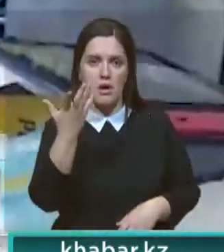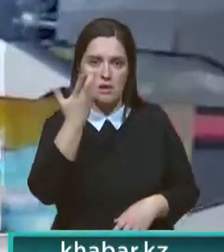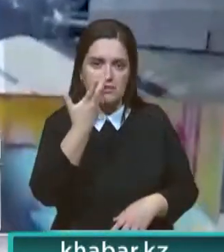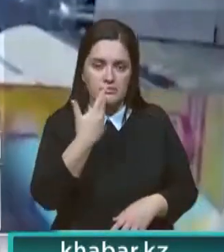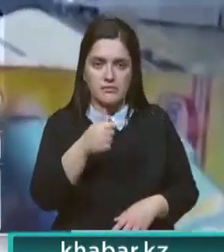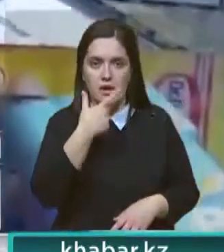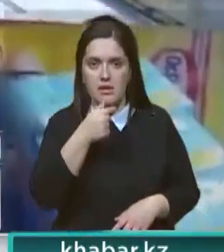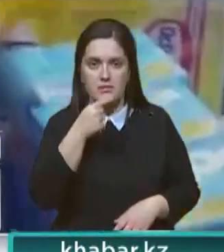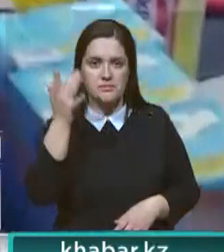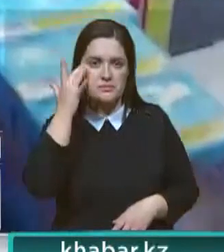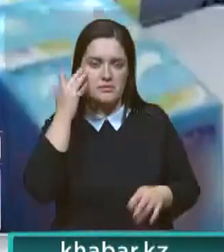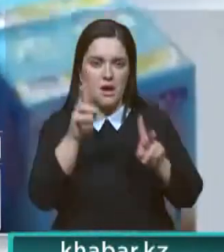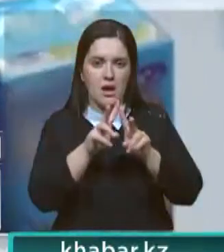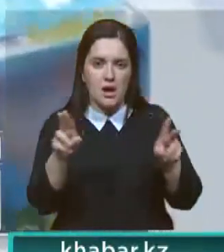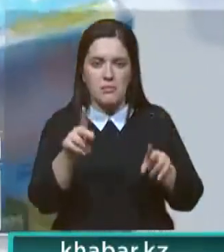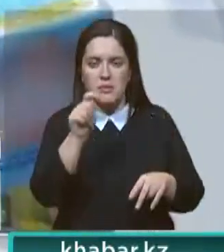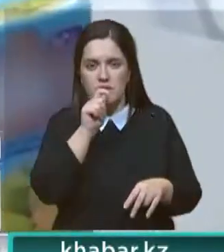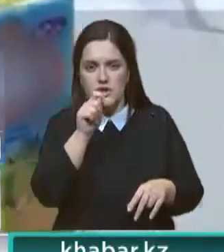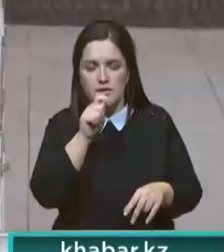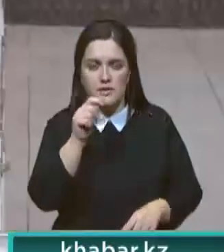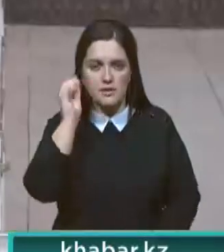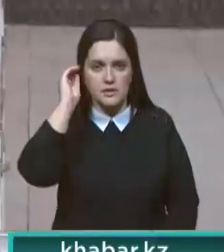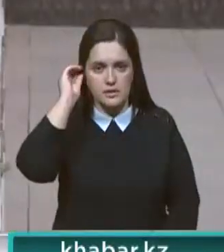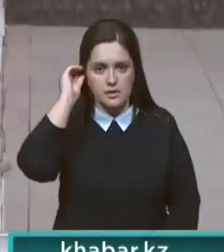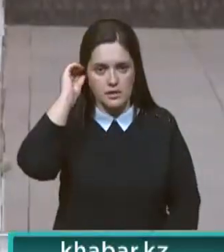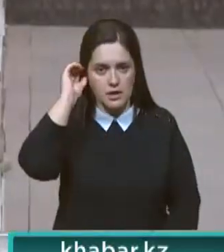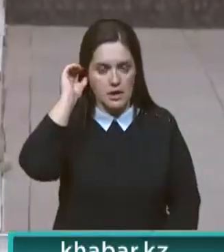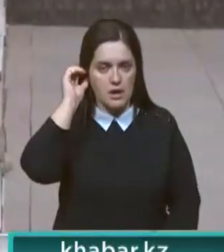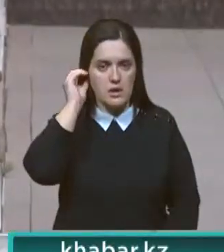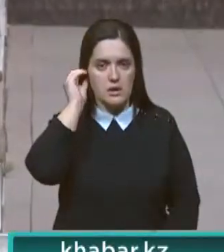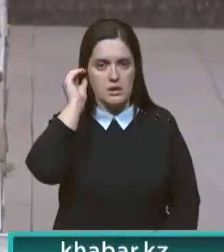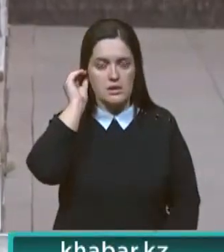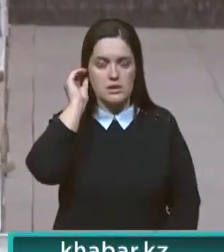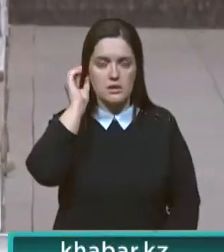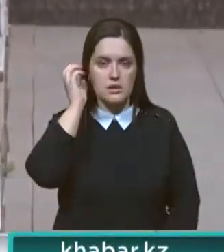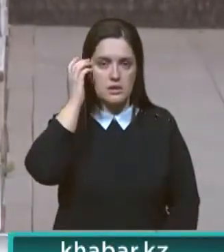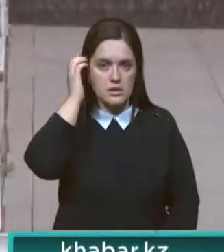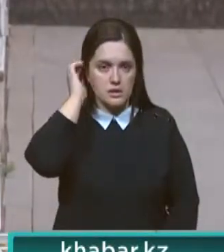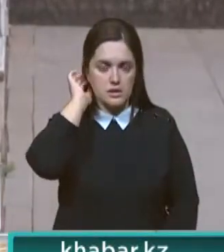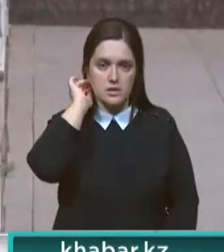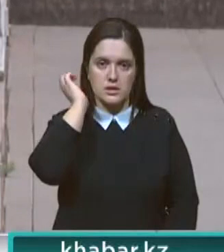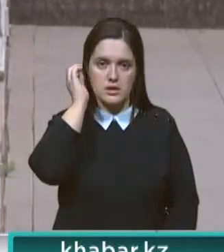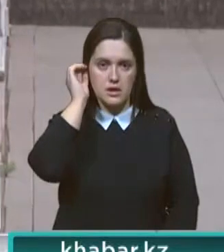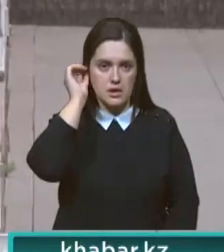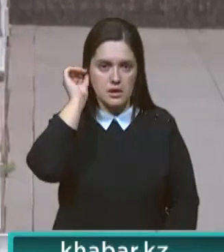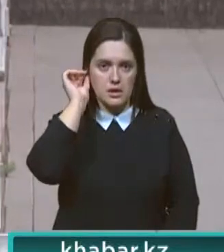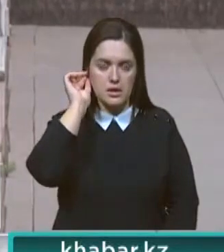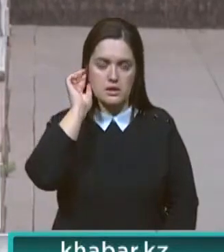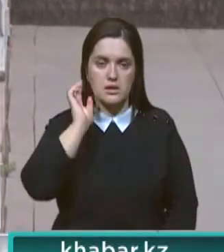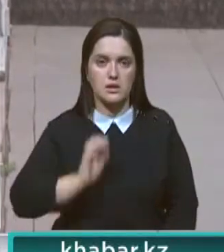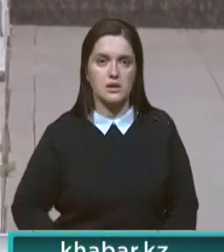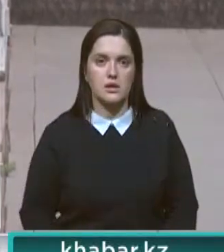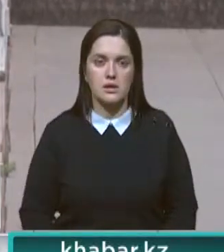на жвачку или мармелад, привлекают даже детей. Я даже не знаю, как точно называется эта вещь, но я